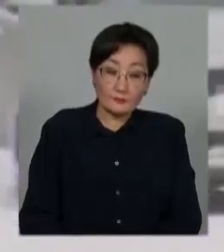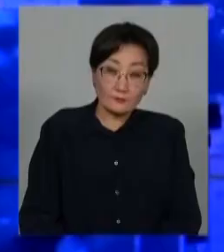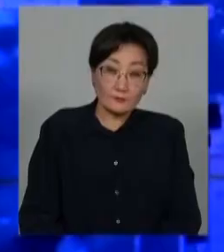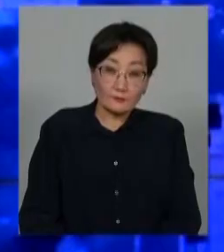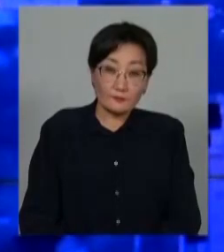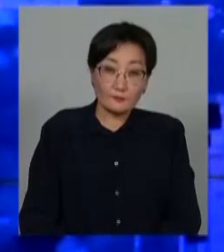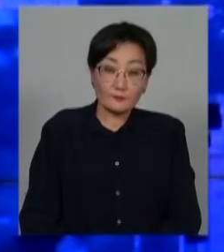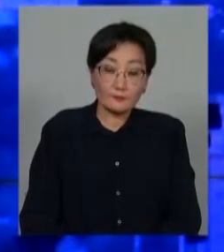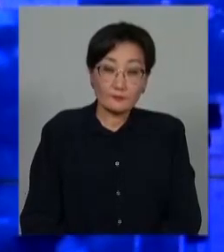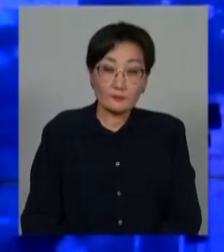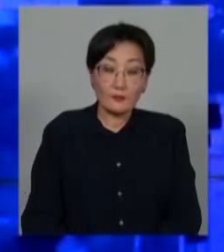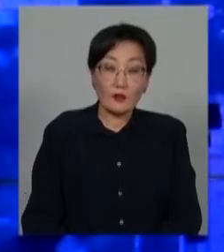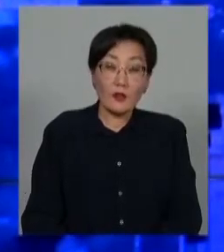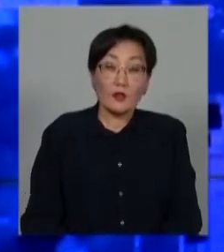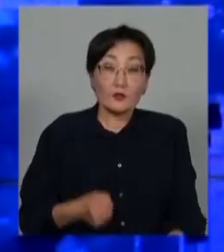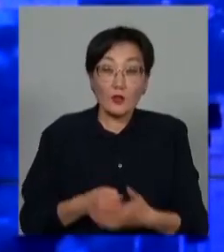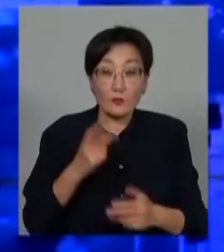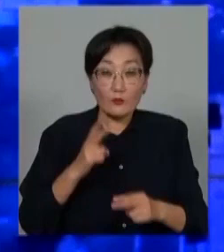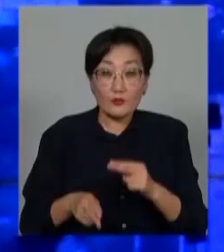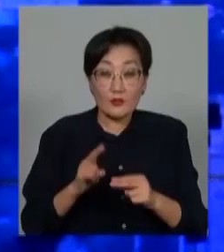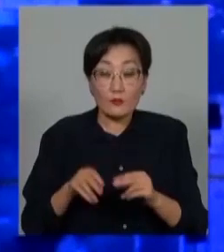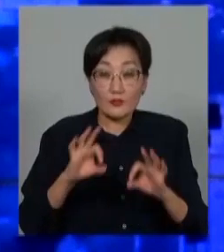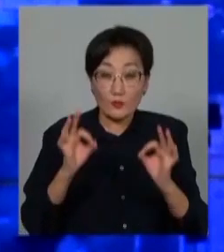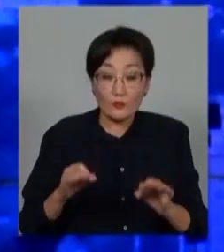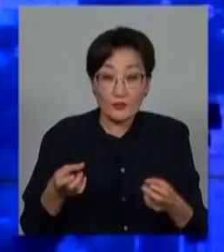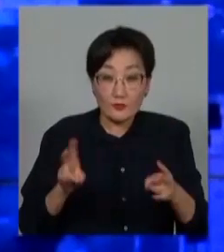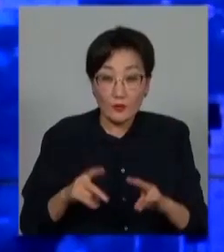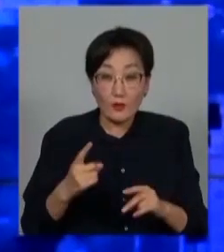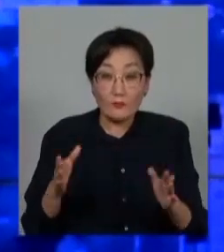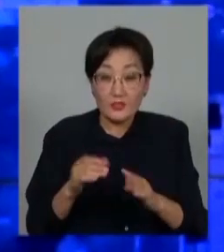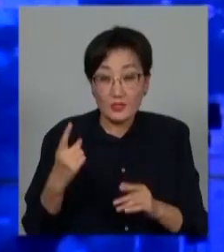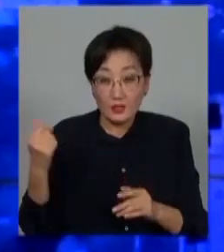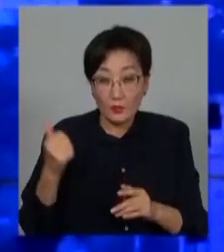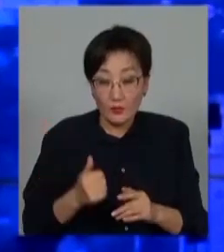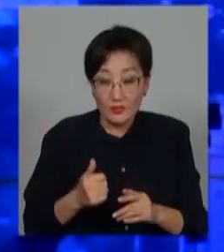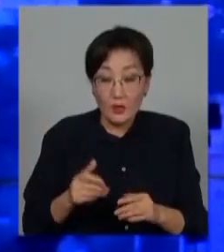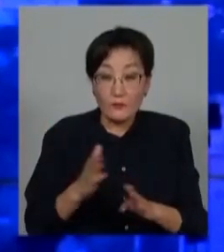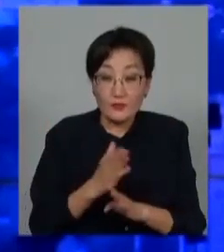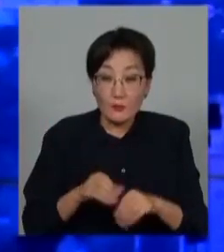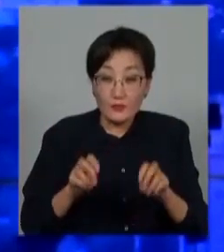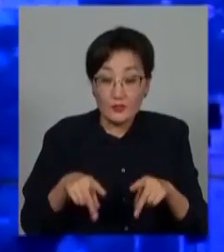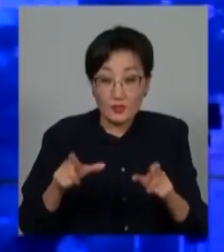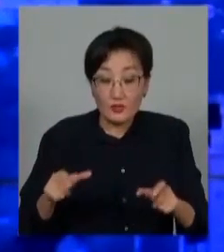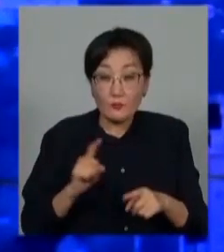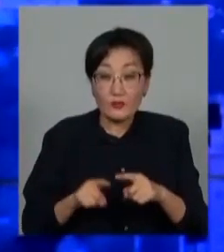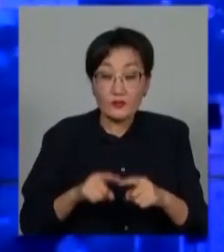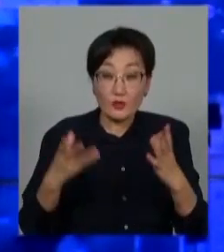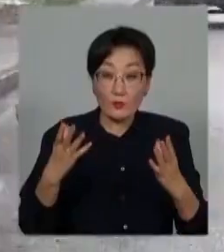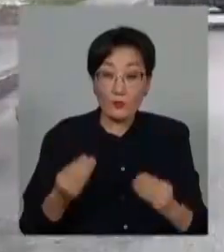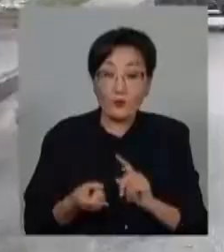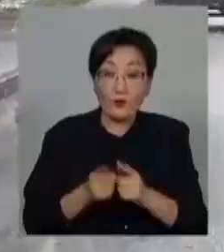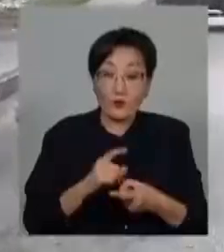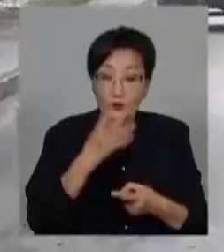Нур-Султан. Ну а до окончания календарной осени осталось меньше одной недели. Но, судя по прогнозам синоптиков, в ближайшие дни на